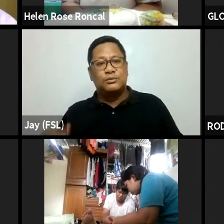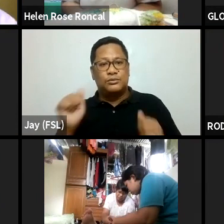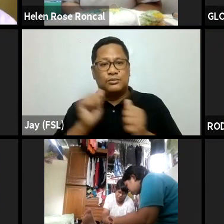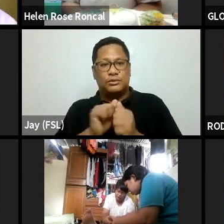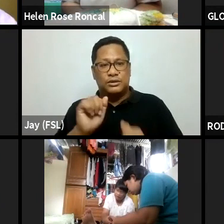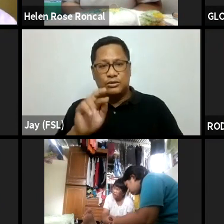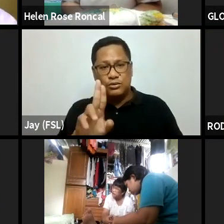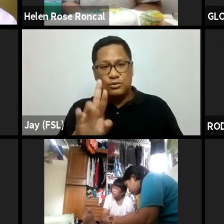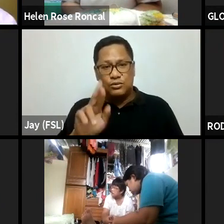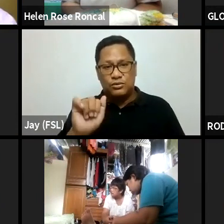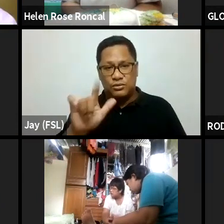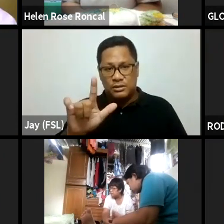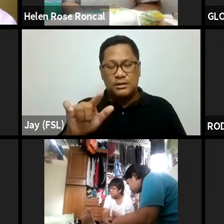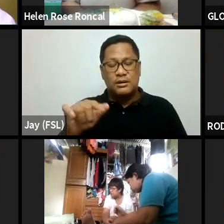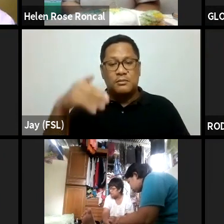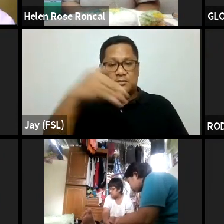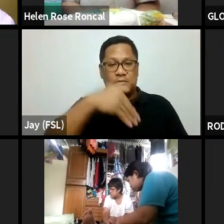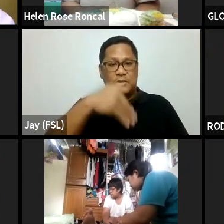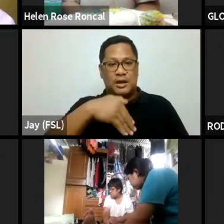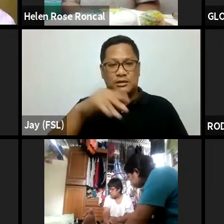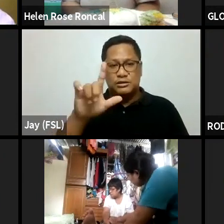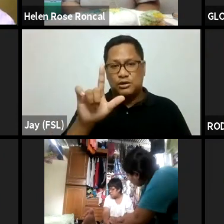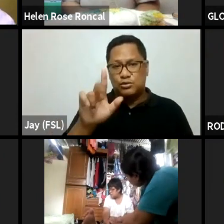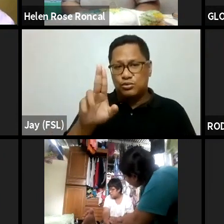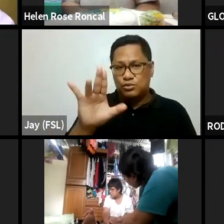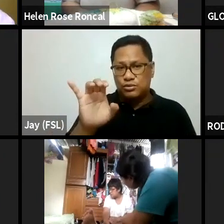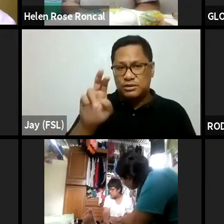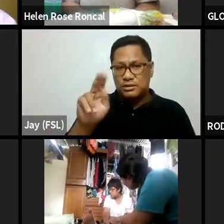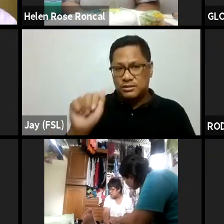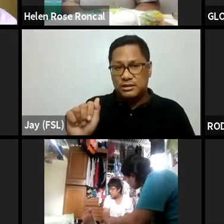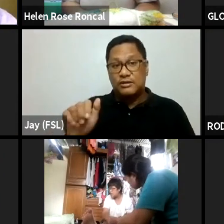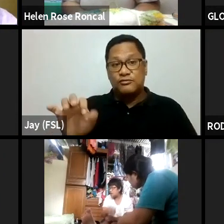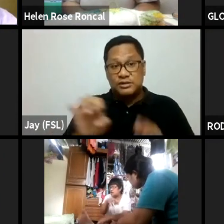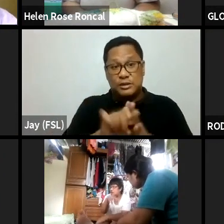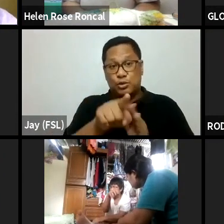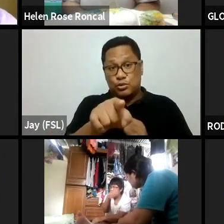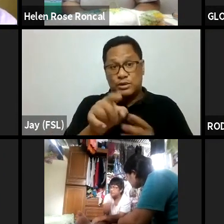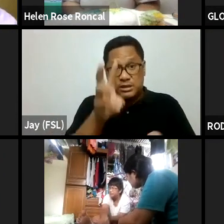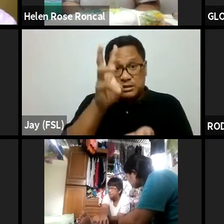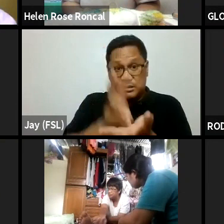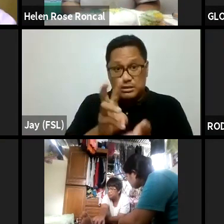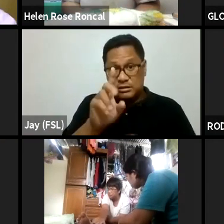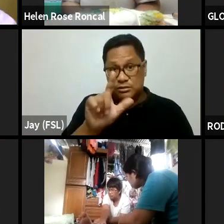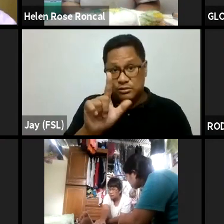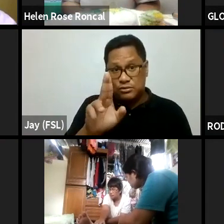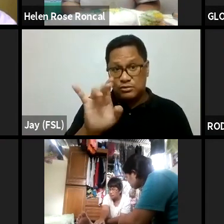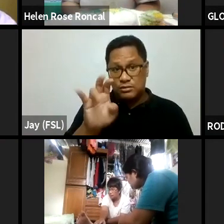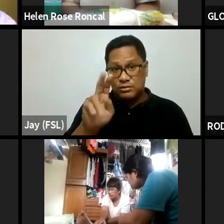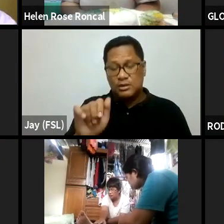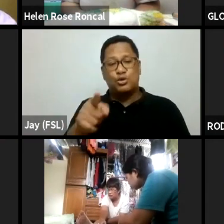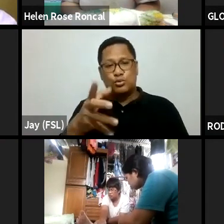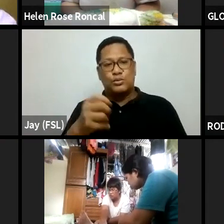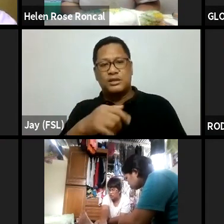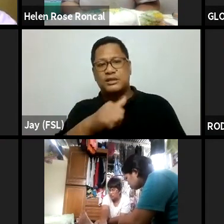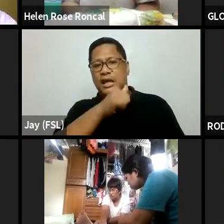sa Lucena. Yun. Okay, kung malapit ka, kung nasa Lucena kayo at gusto niyo